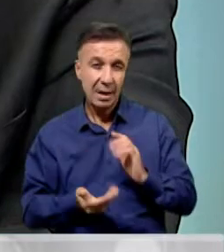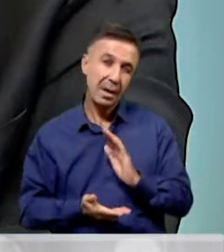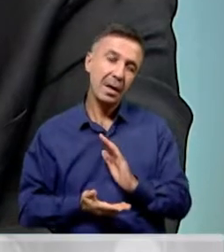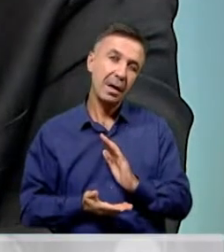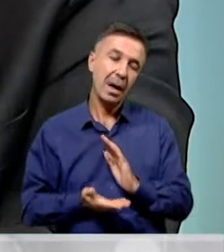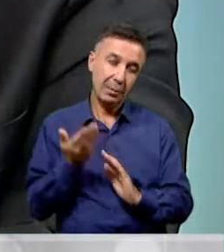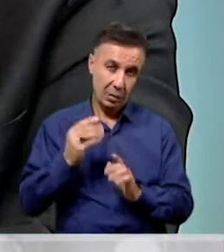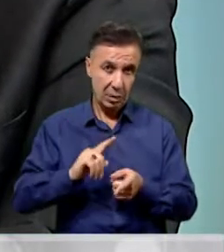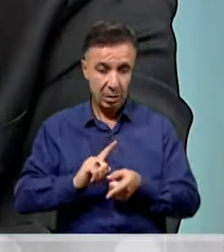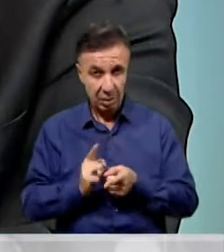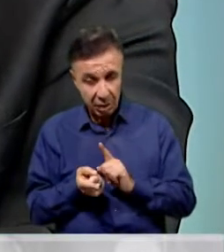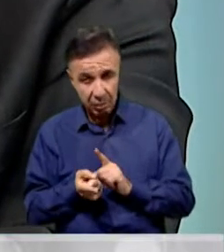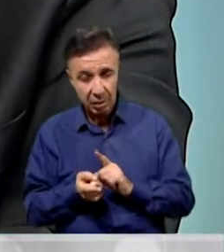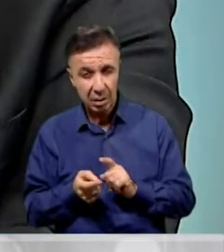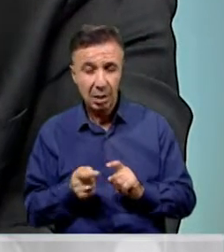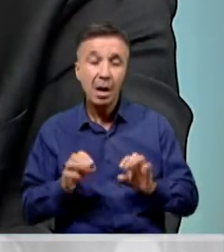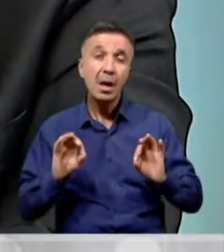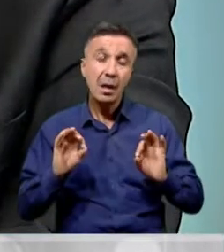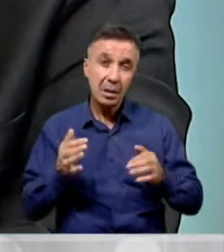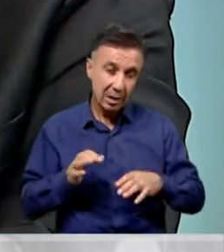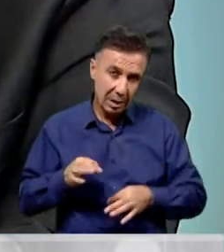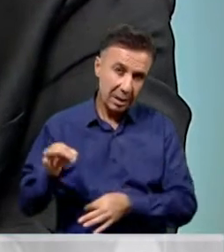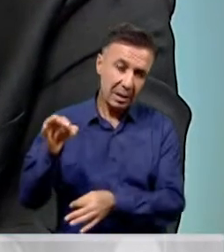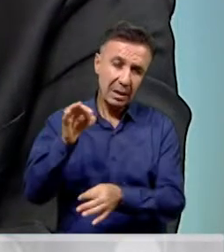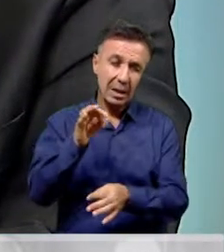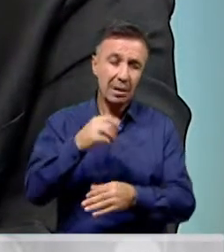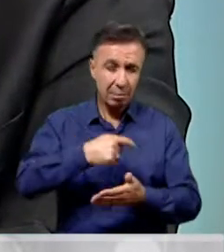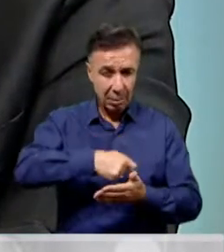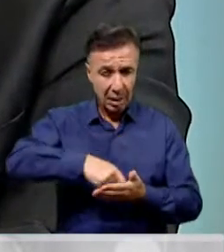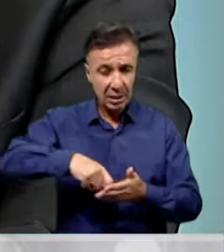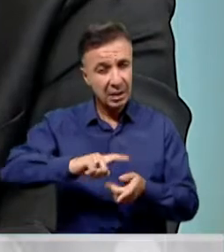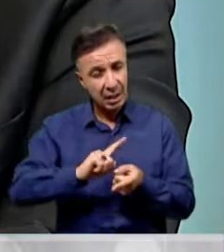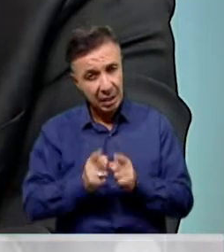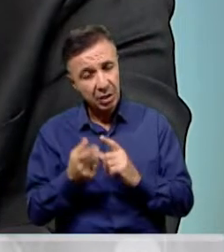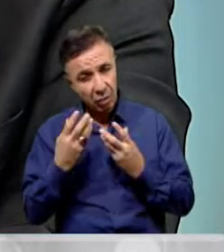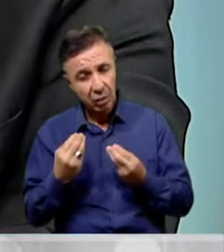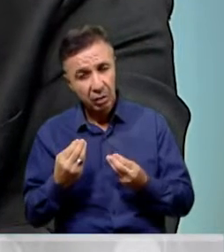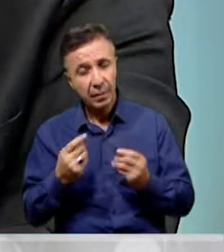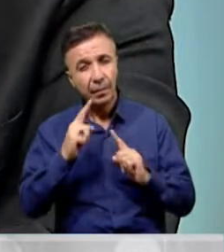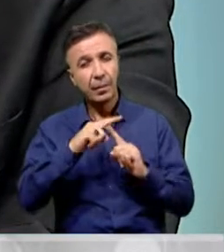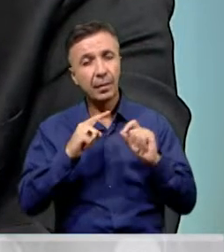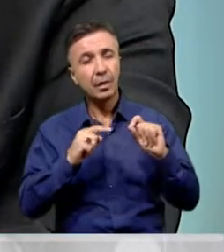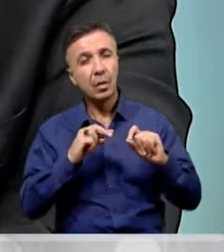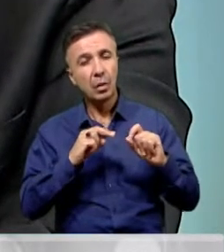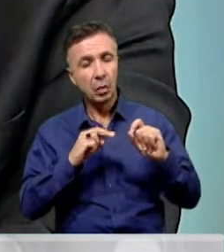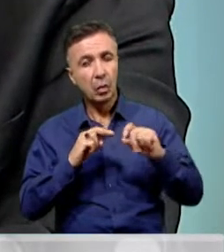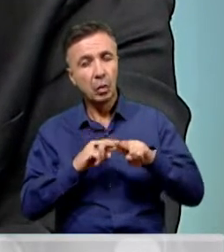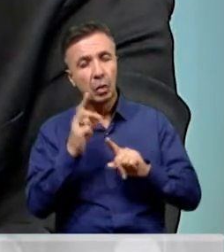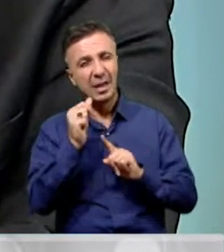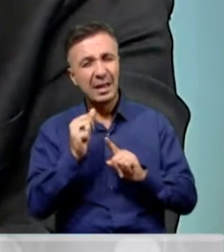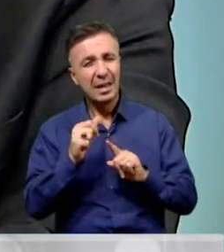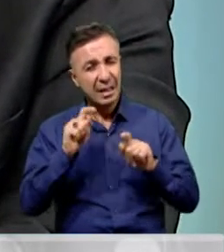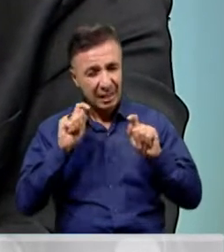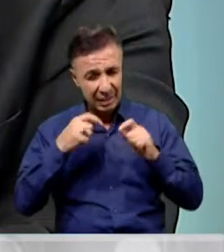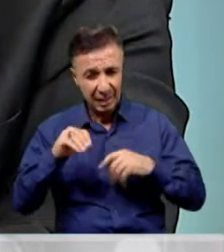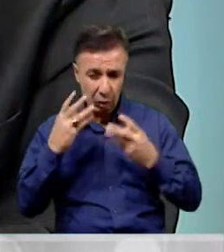e nasıl ki insanların maaşında bir değişiklik oluyorsa tokinin satmış olduğu konutlarda ya da asarda